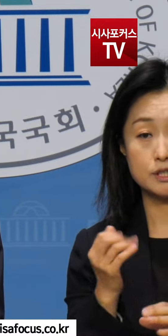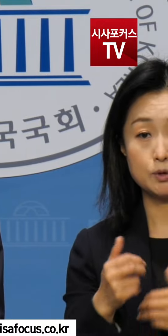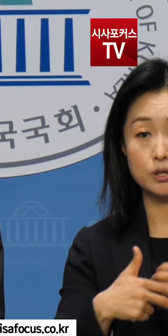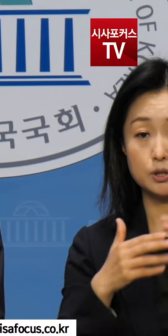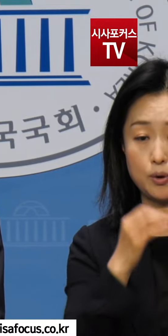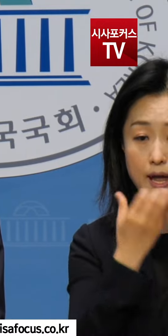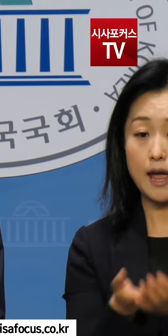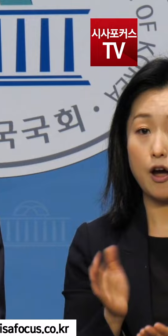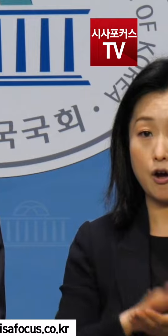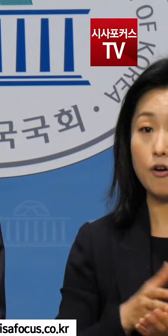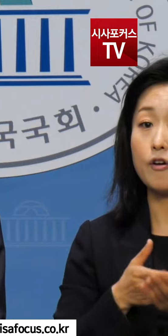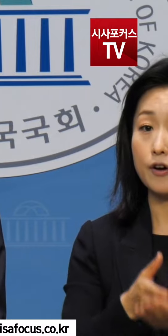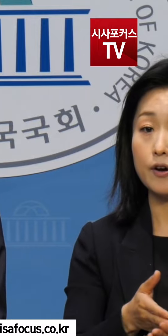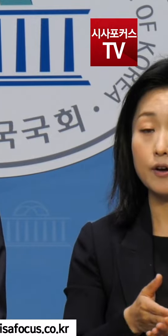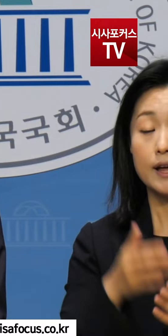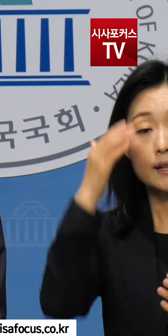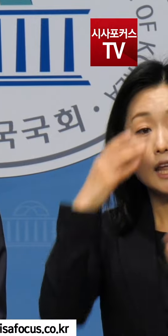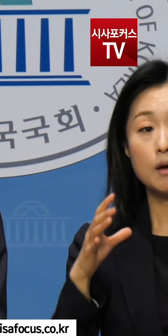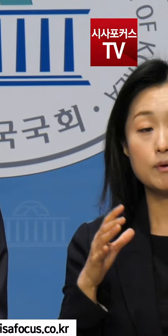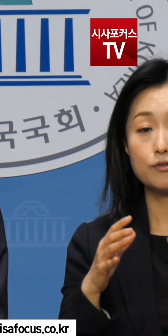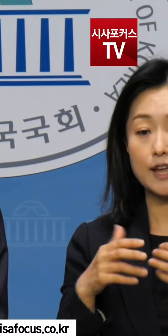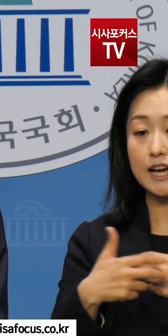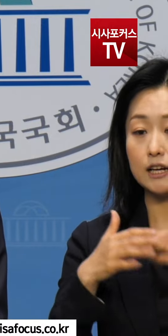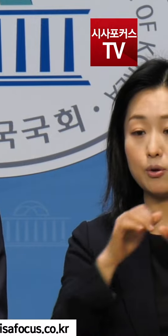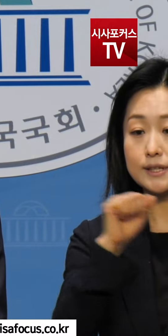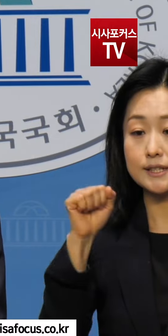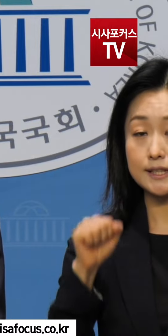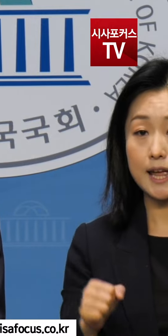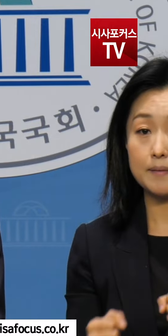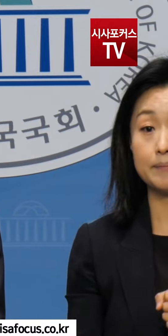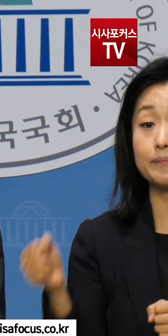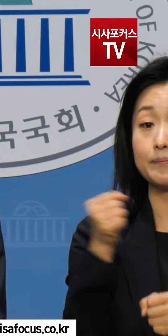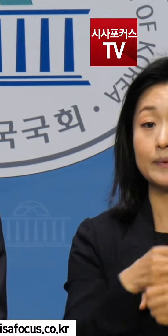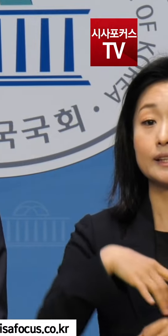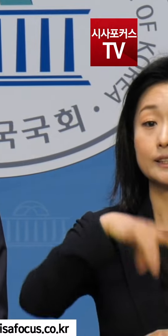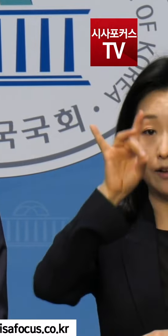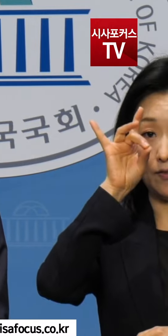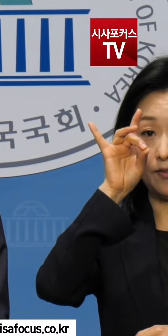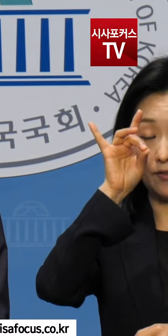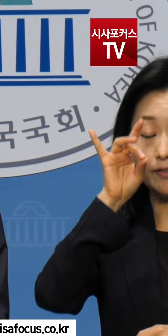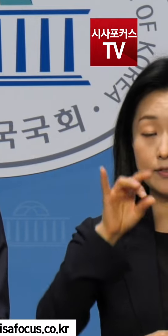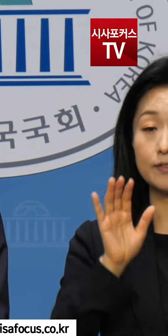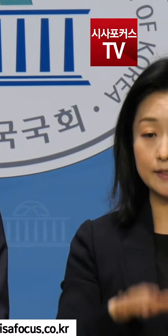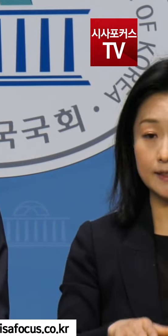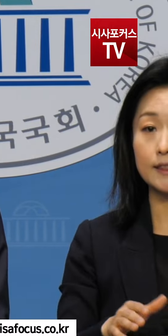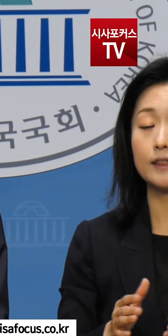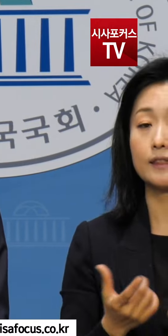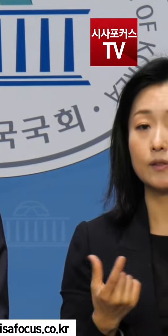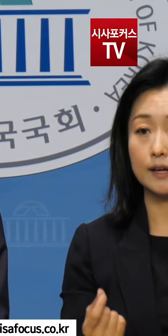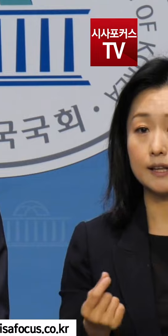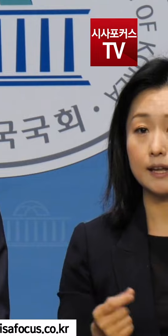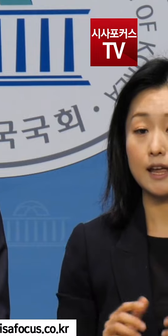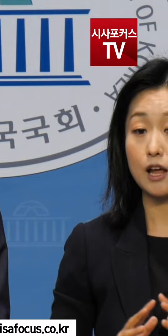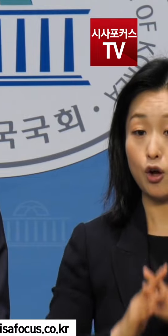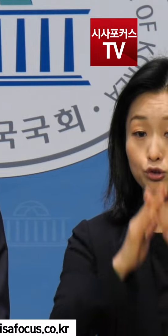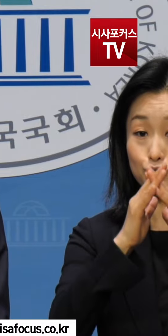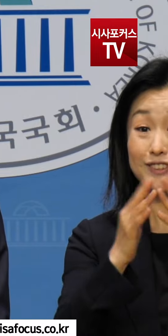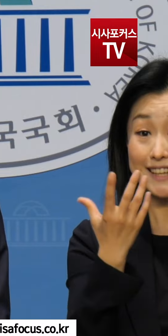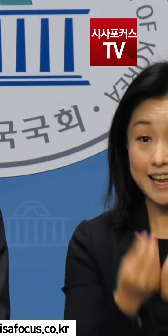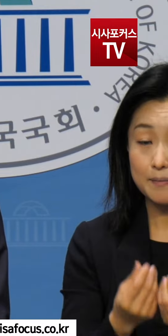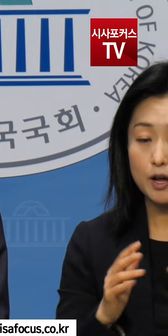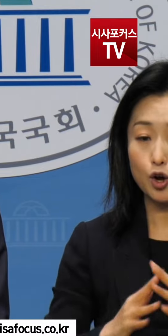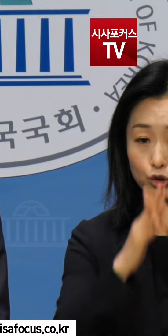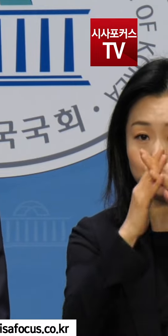국민중심의료계획을 완수하고 대한민국 의료체계를 정상화하기 위한 첫 단추입니다. 모든 건축물은